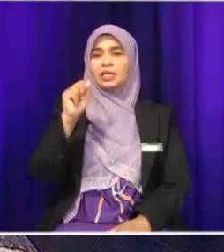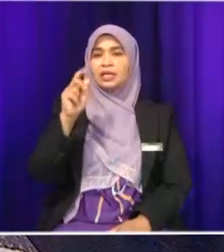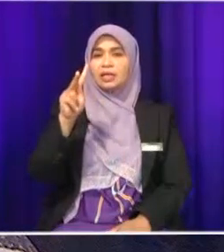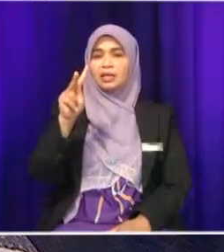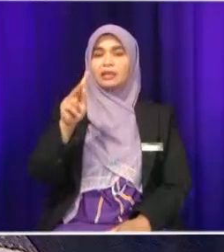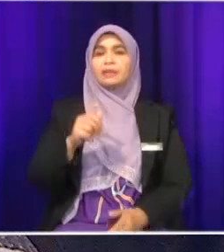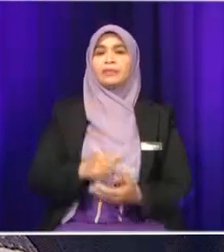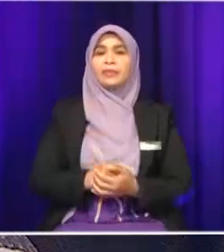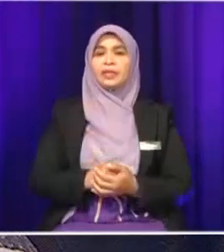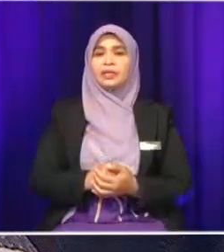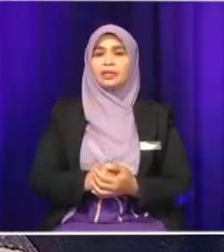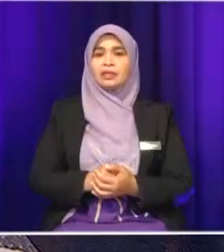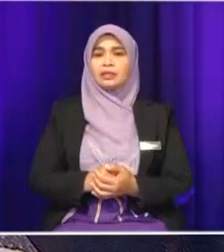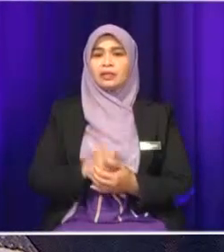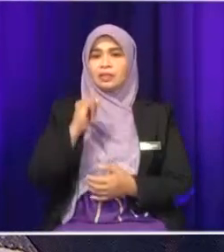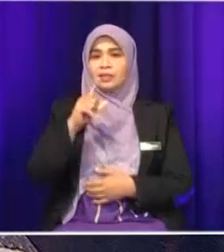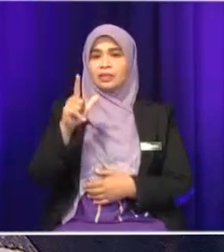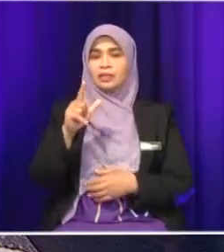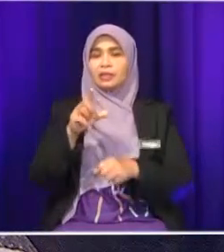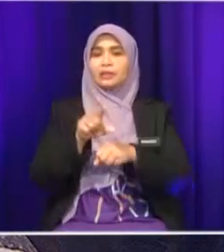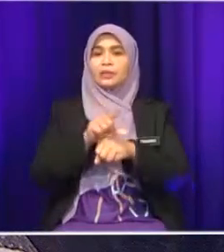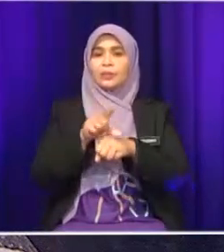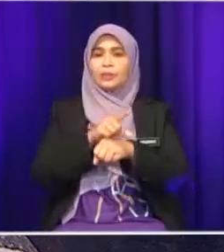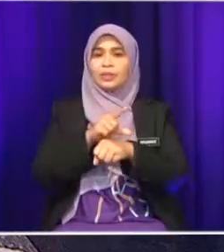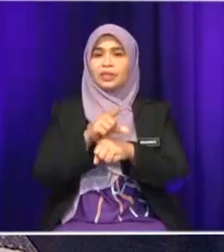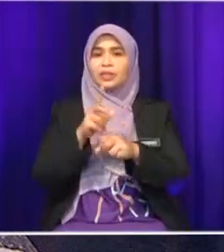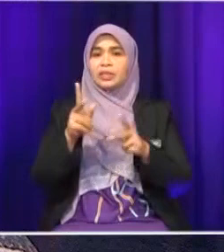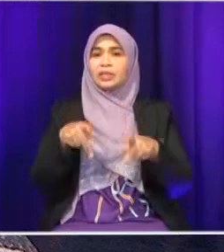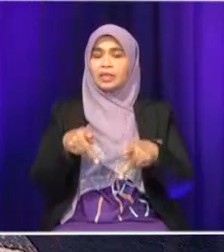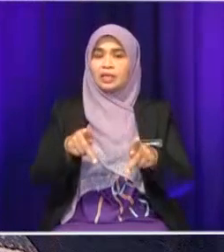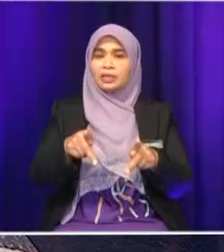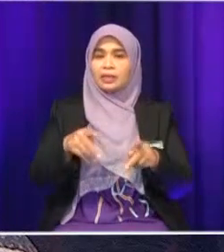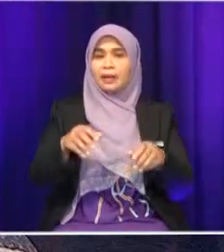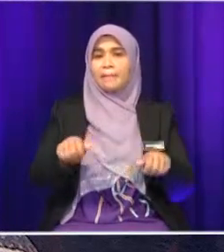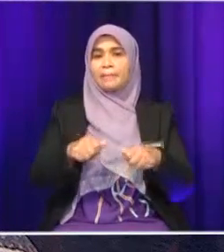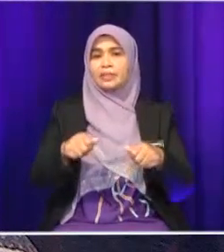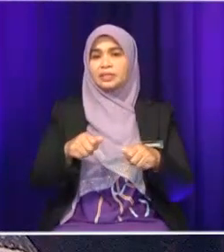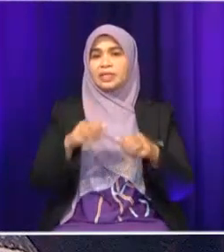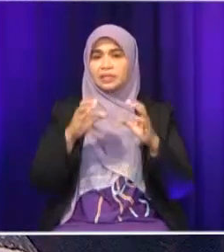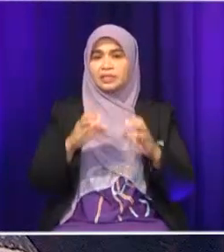ini adalah kaidah yang menggunakan memasak makanan